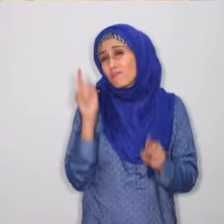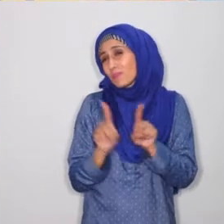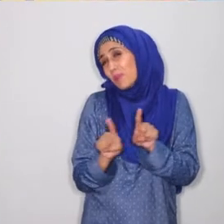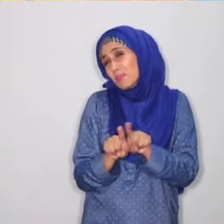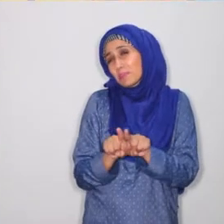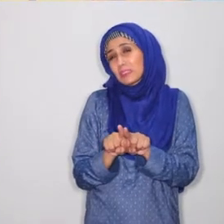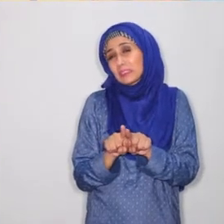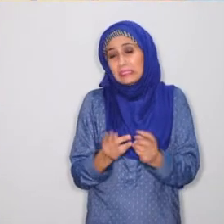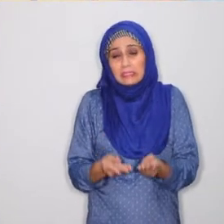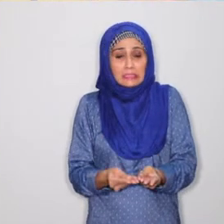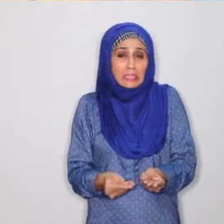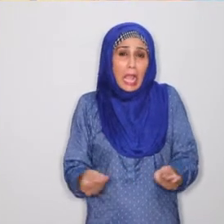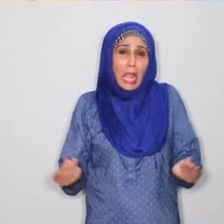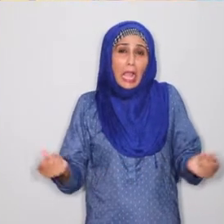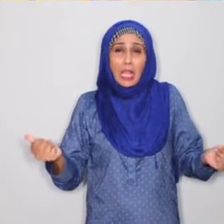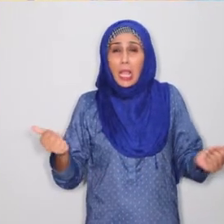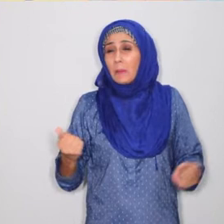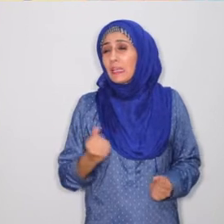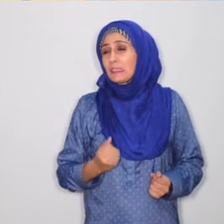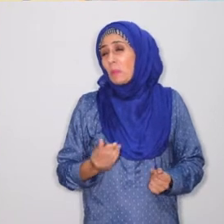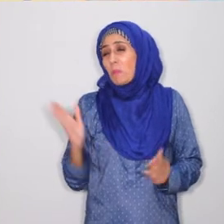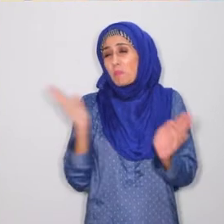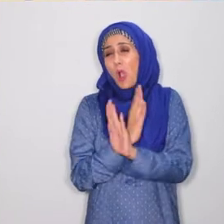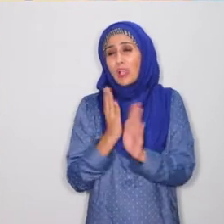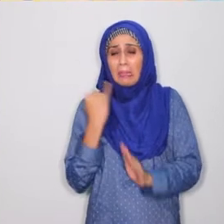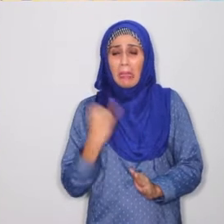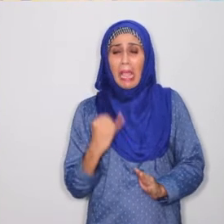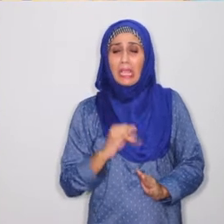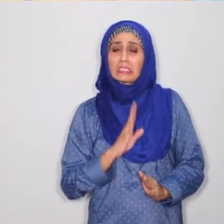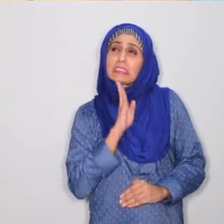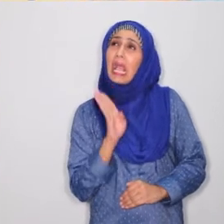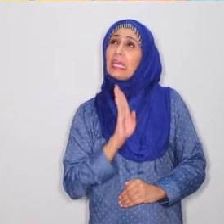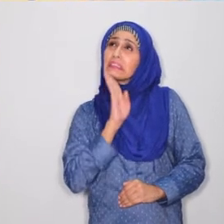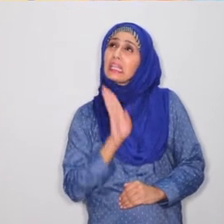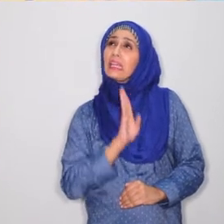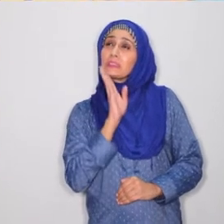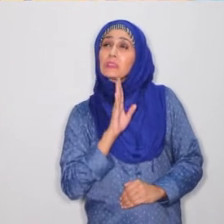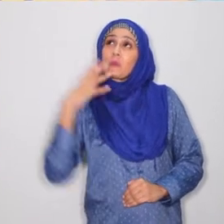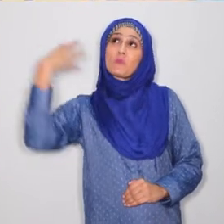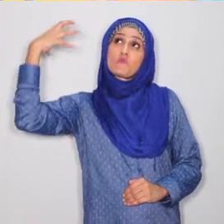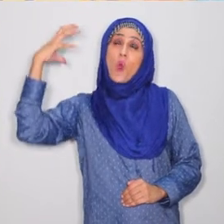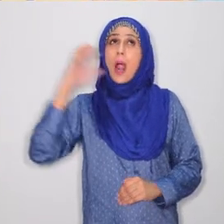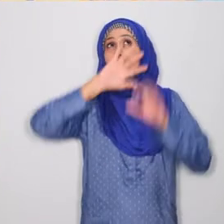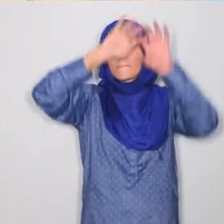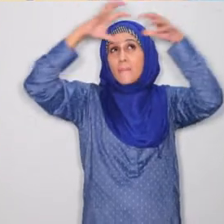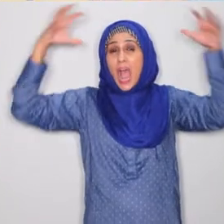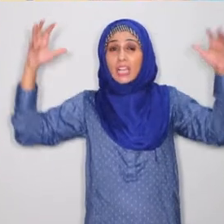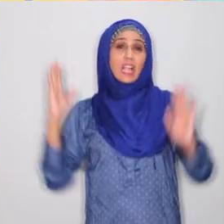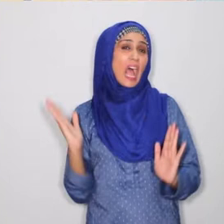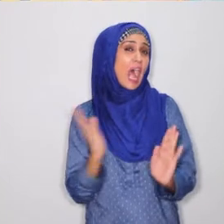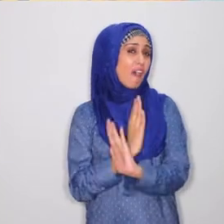कि जैसे जमीन से आने वाली ना खुशगवार मौसम की शिकायत में सूरज बादलों और हवा